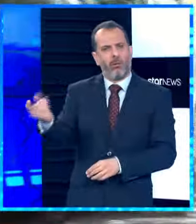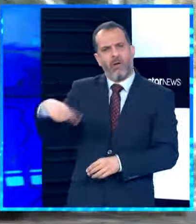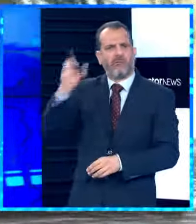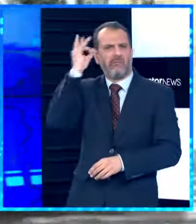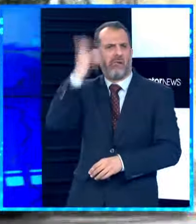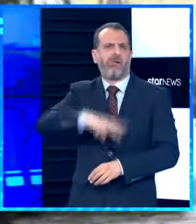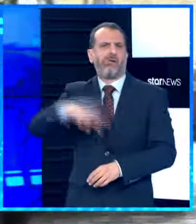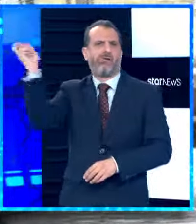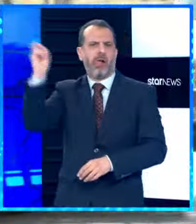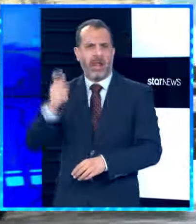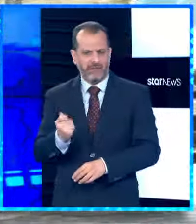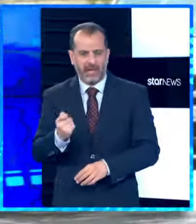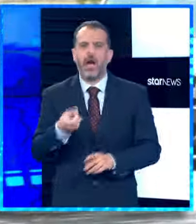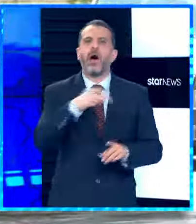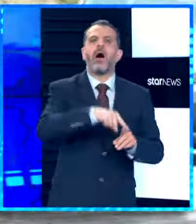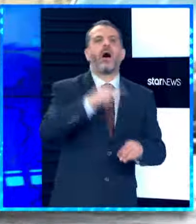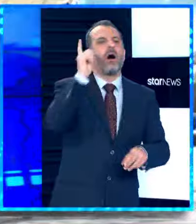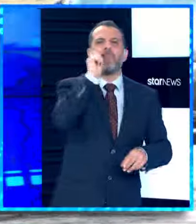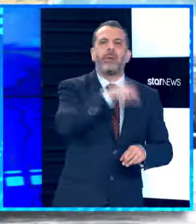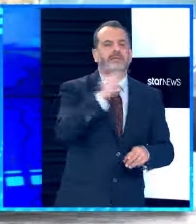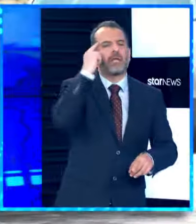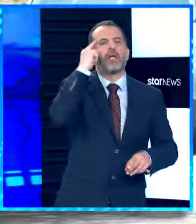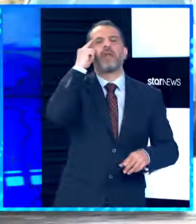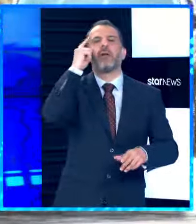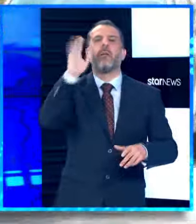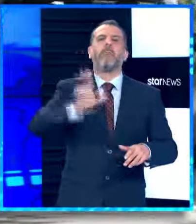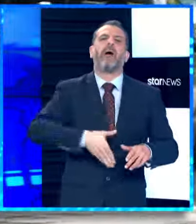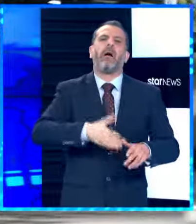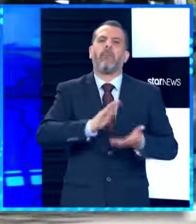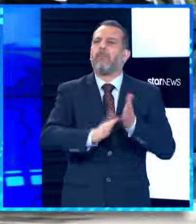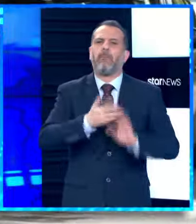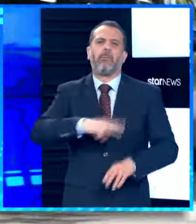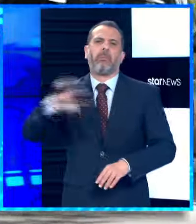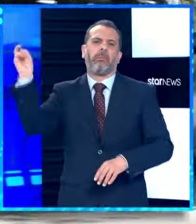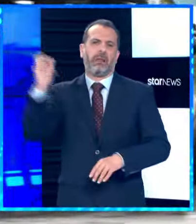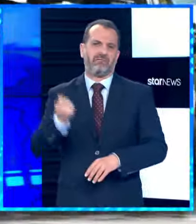της πείρας. Λίγο αργότερα κατάλαβε την απάτη, αλλά ήταν ήδη αργά.